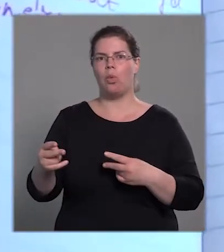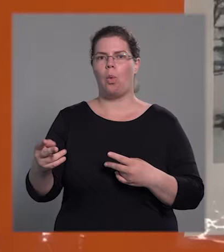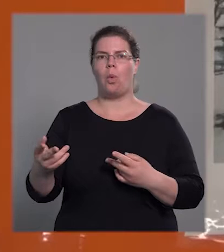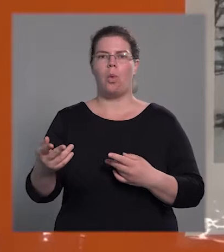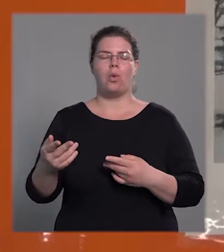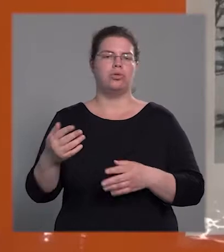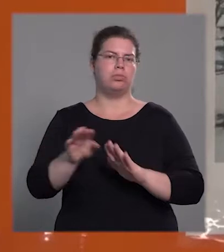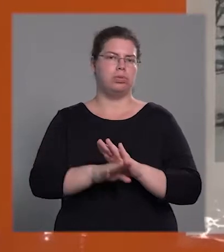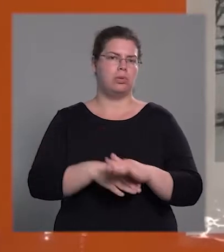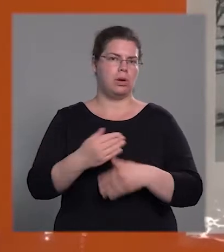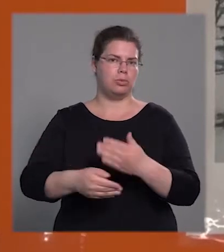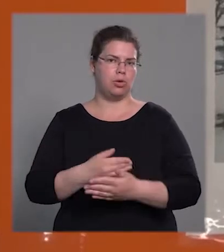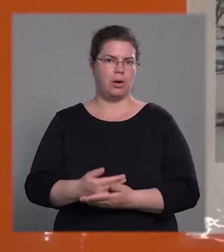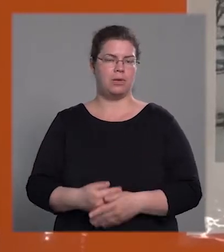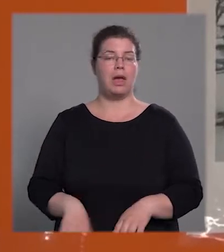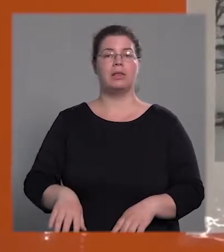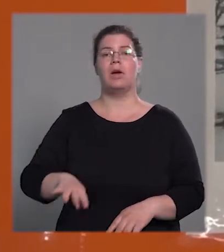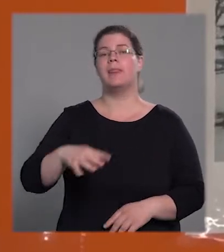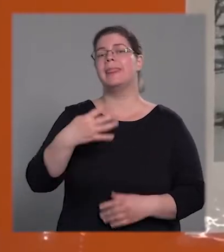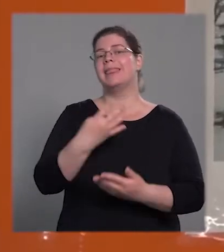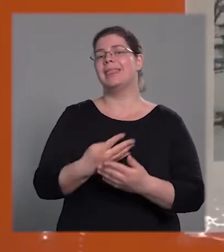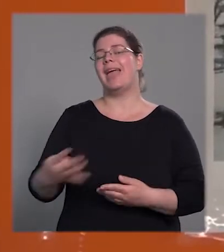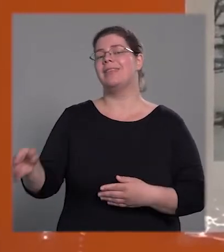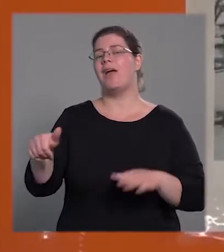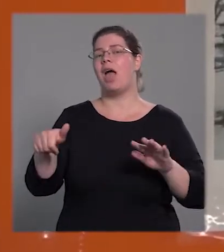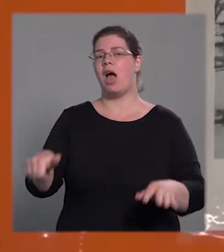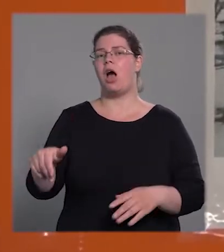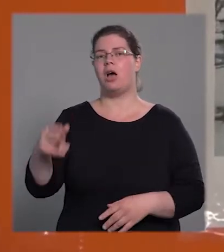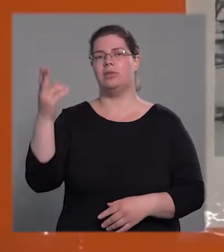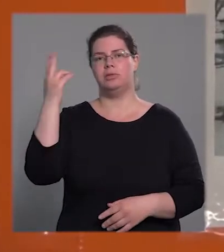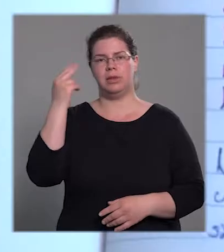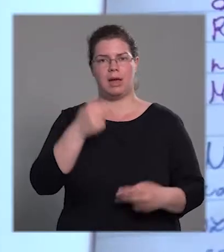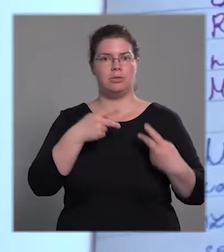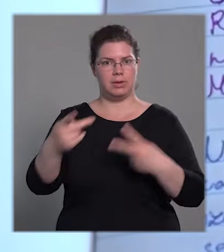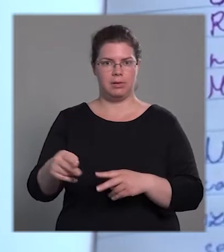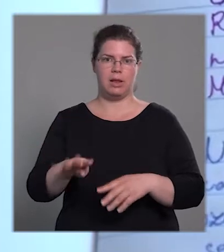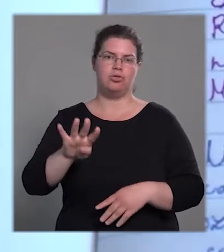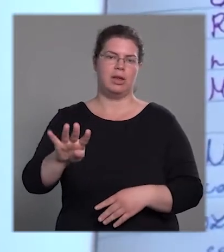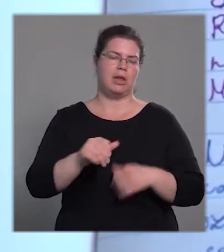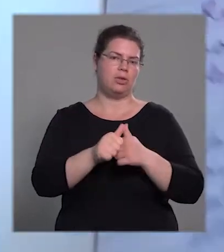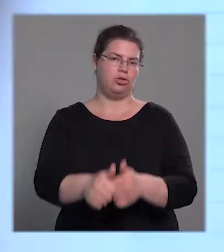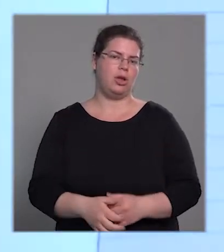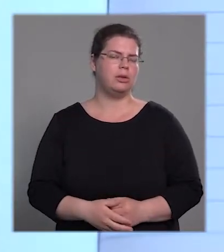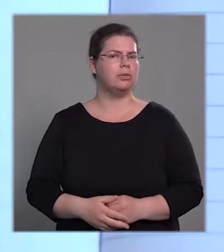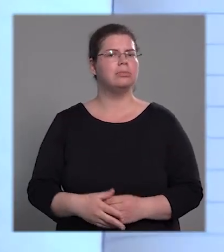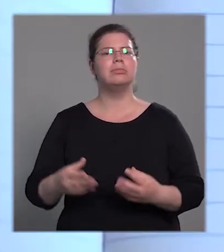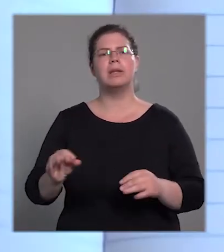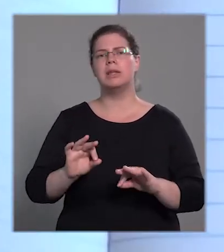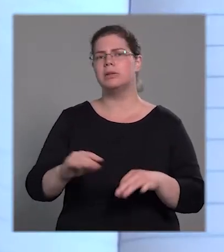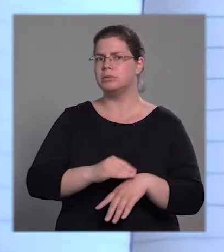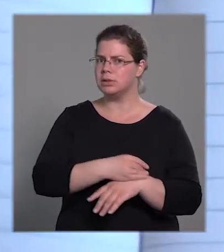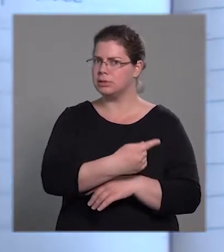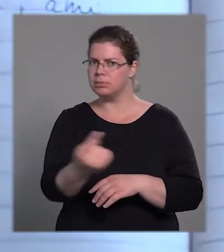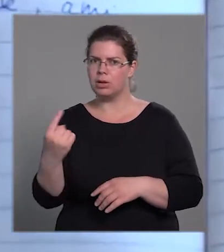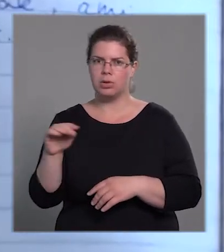programsorozaton. 46 diákot vittünk el, és 4-en kísértük el őket. Mennyire érezték jól magukat a